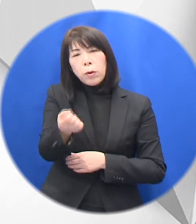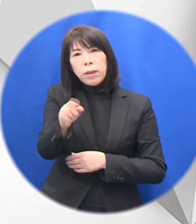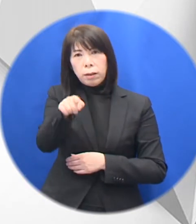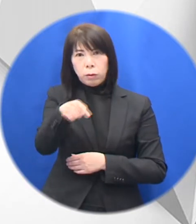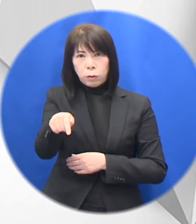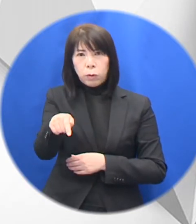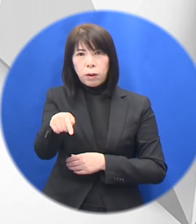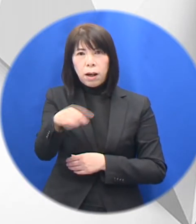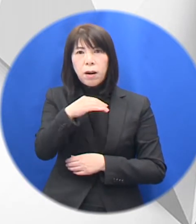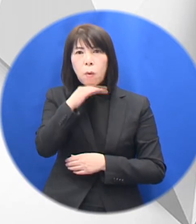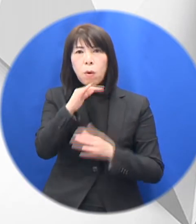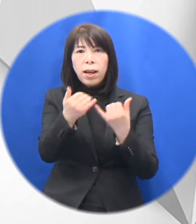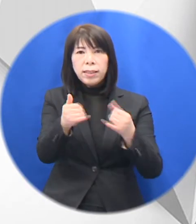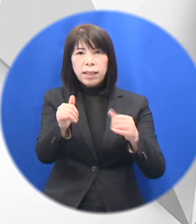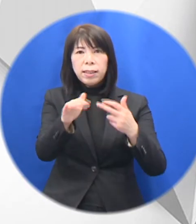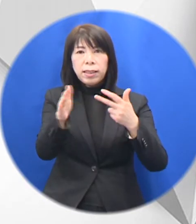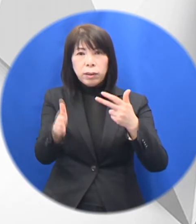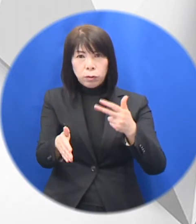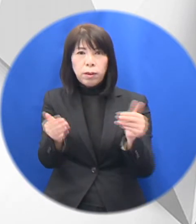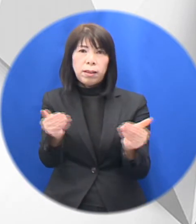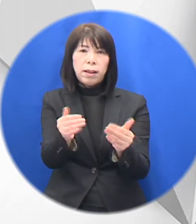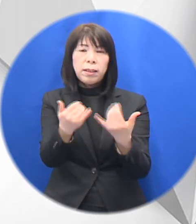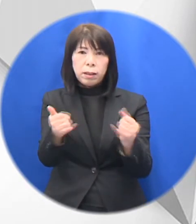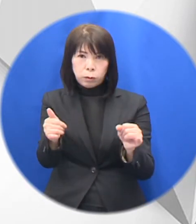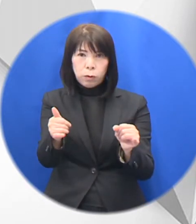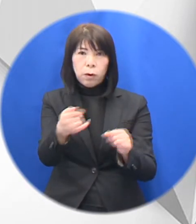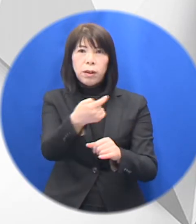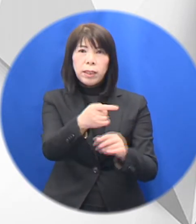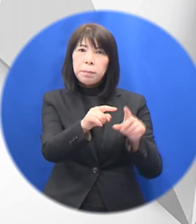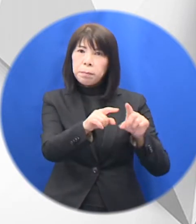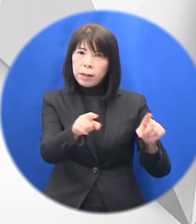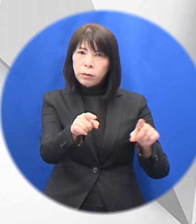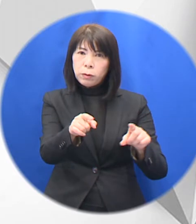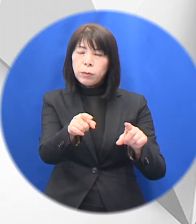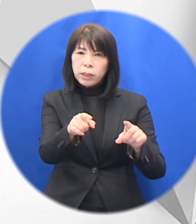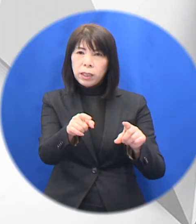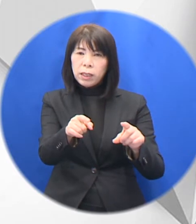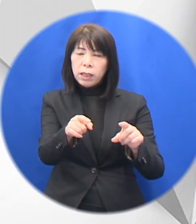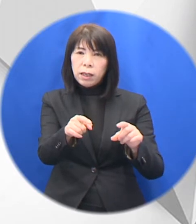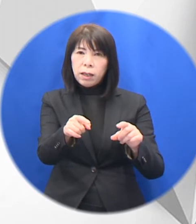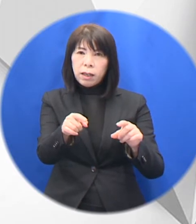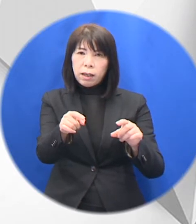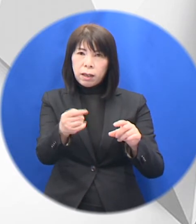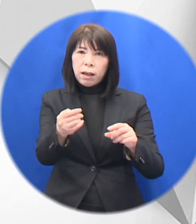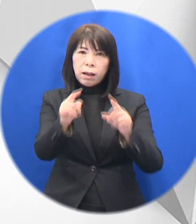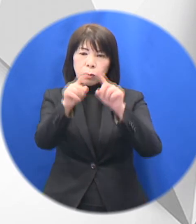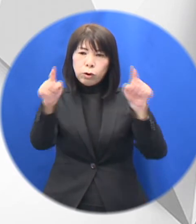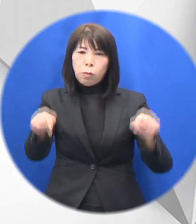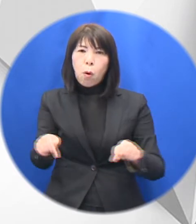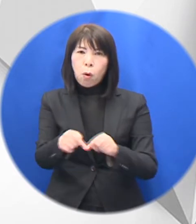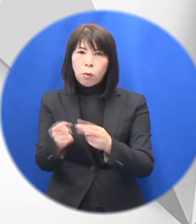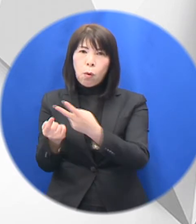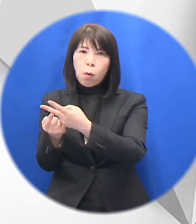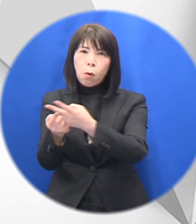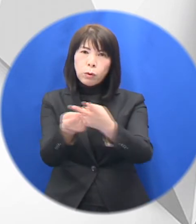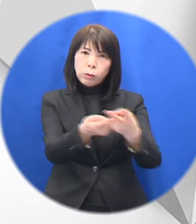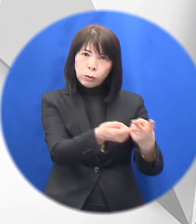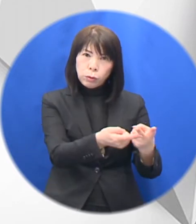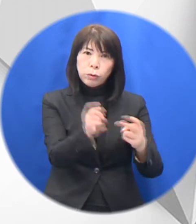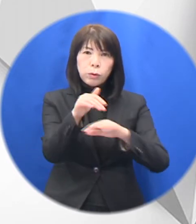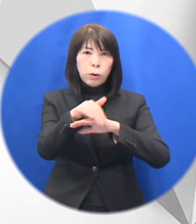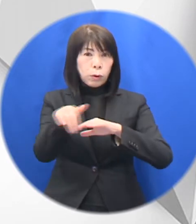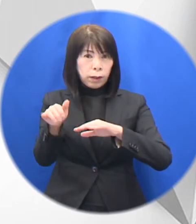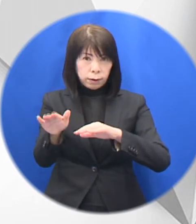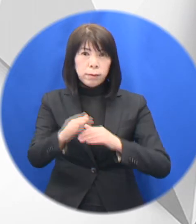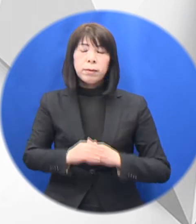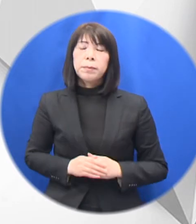か、高齢者施設に勤めていらっしゃる方、それから一般の方に順次クーポン券を送っていくという形でですね、スケジュールは考えているところ